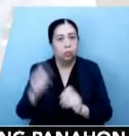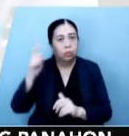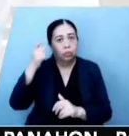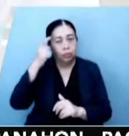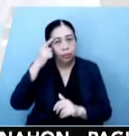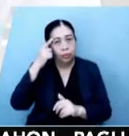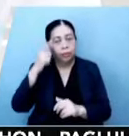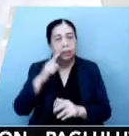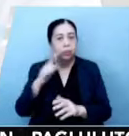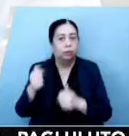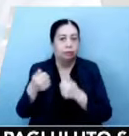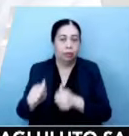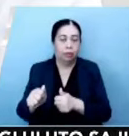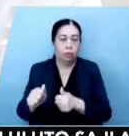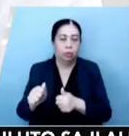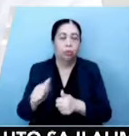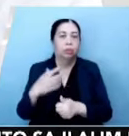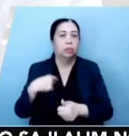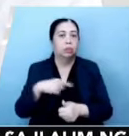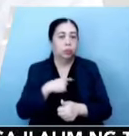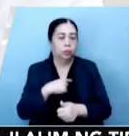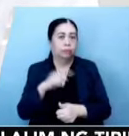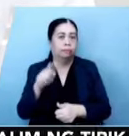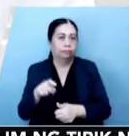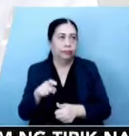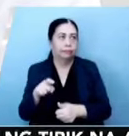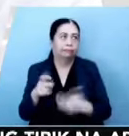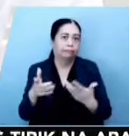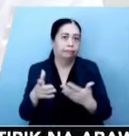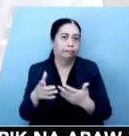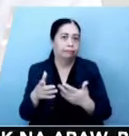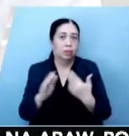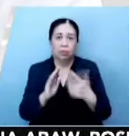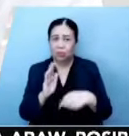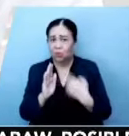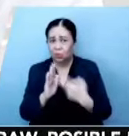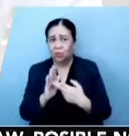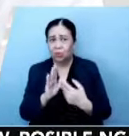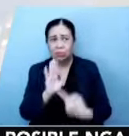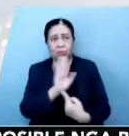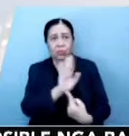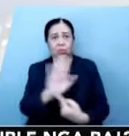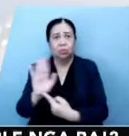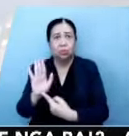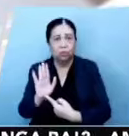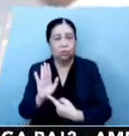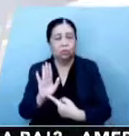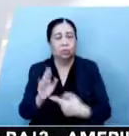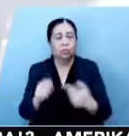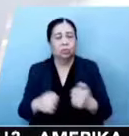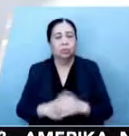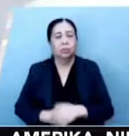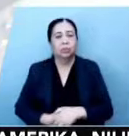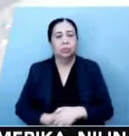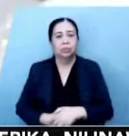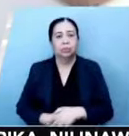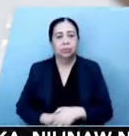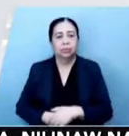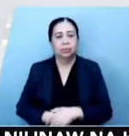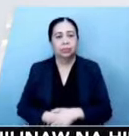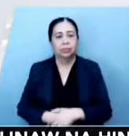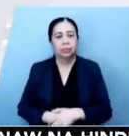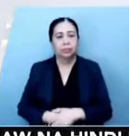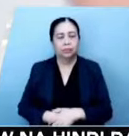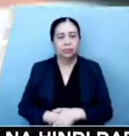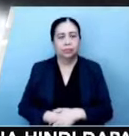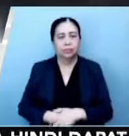susunod at tayo po ay dapat magandang model sa ating mga mamamayan. Para sa GMA Integrated News, Ivan Mayrina